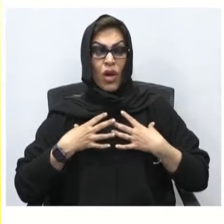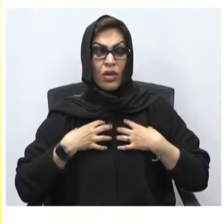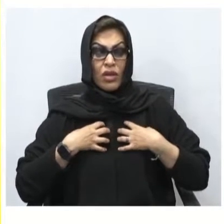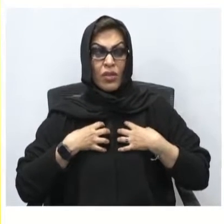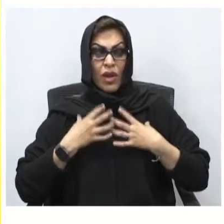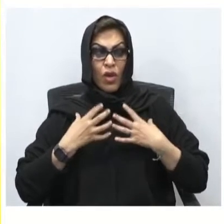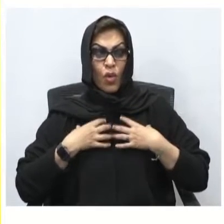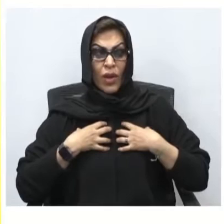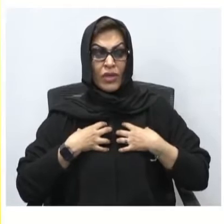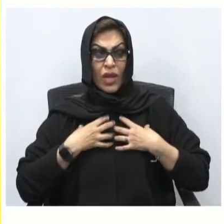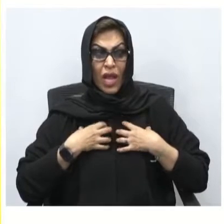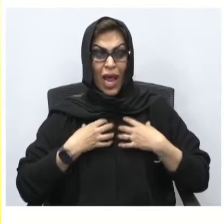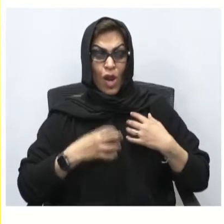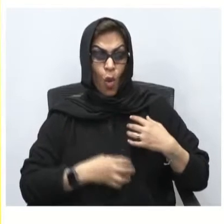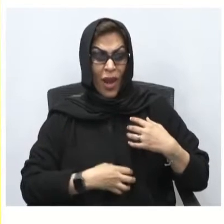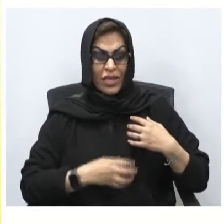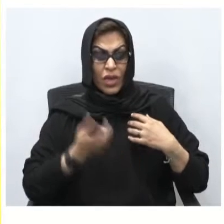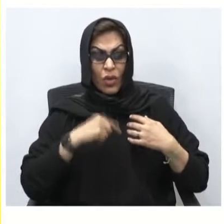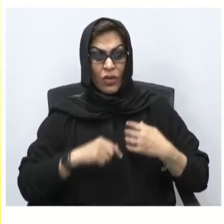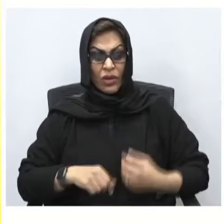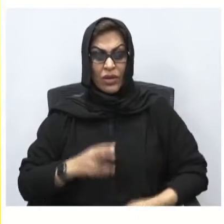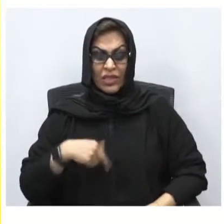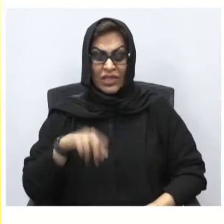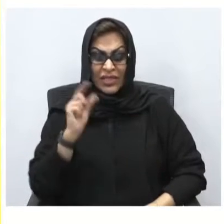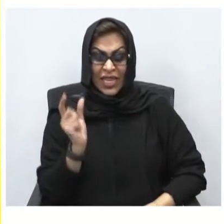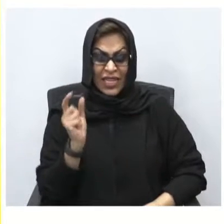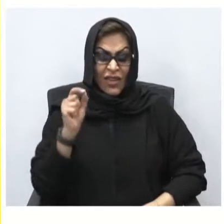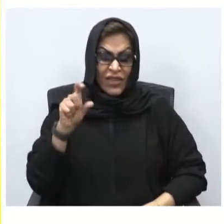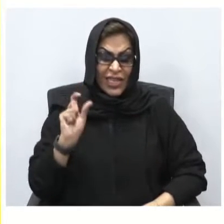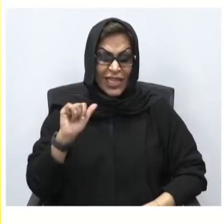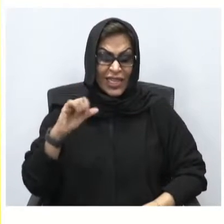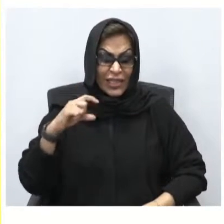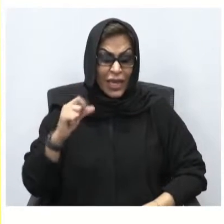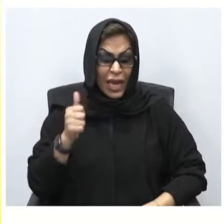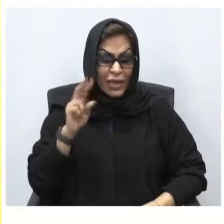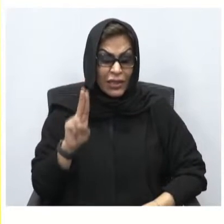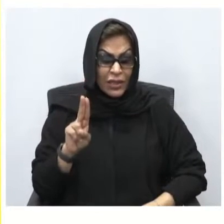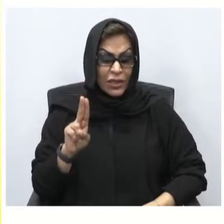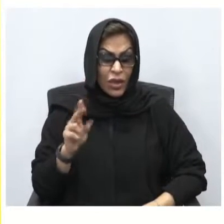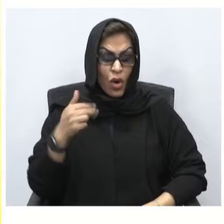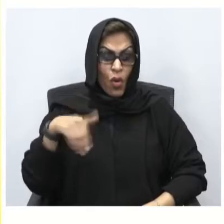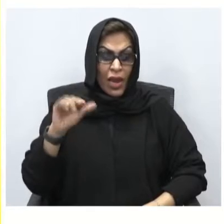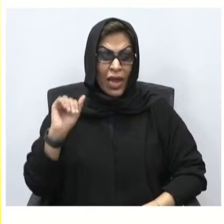الهوائيه الحويصلات الحويصله الهوائيه النفري الحالب